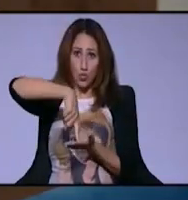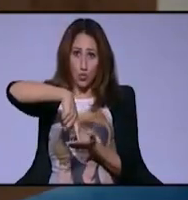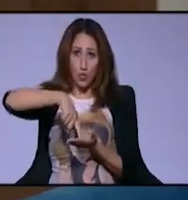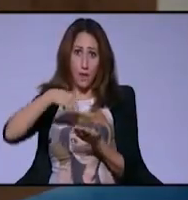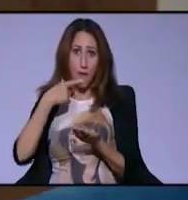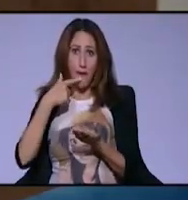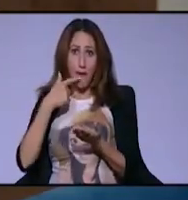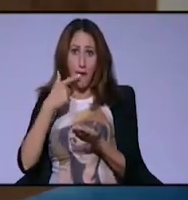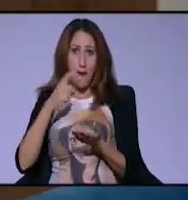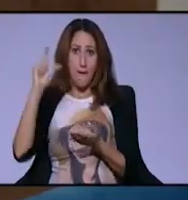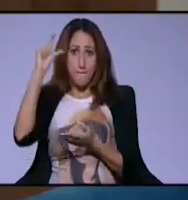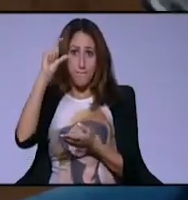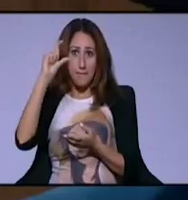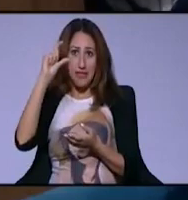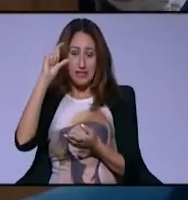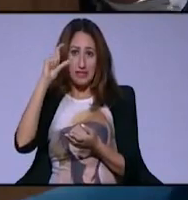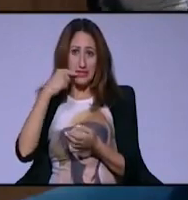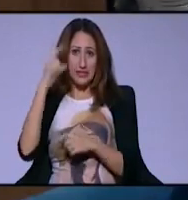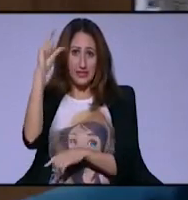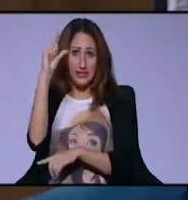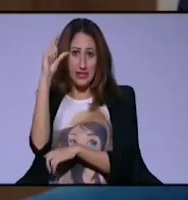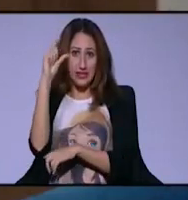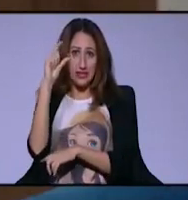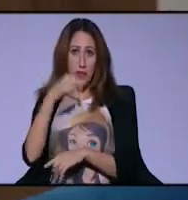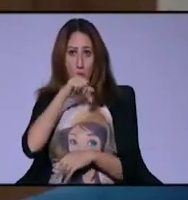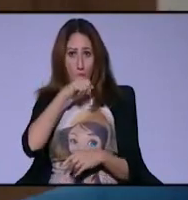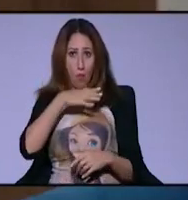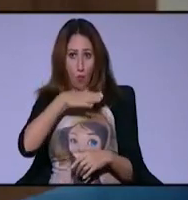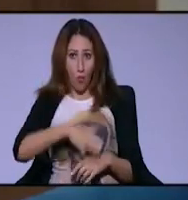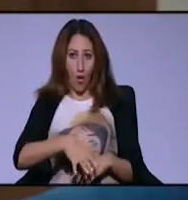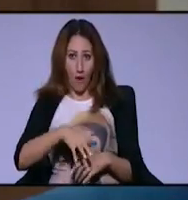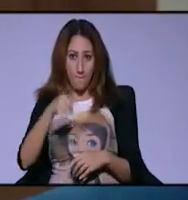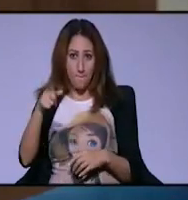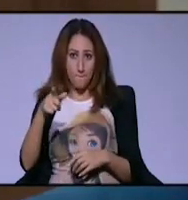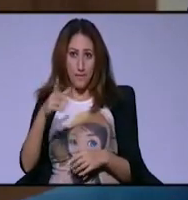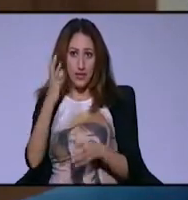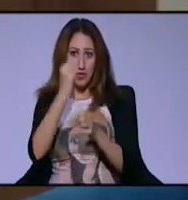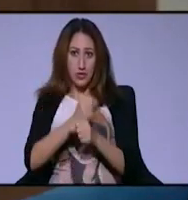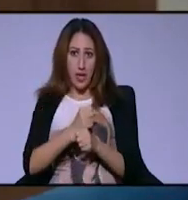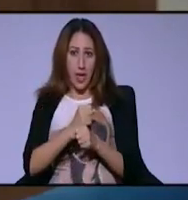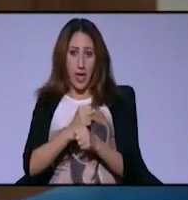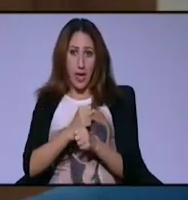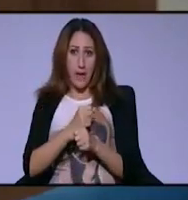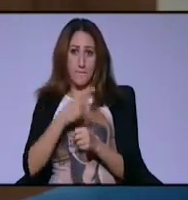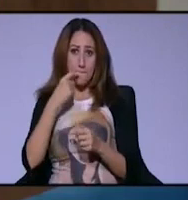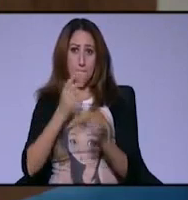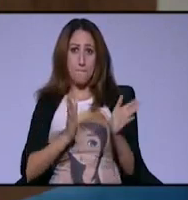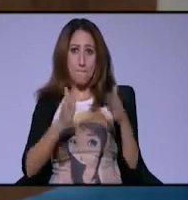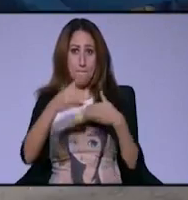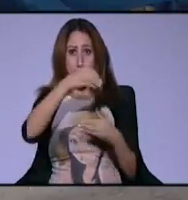مسجد النبوي الشريف. بنشوف سيدنا النبي صلى الله عليه وسلم لما جاء من مكة إلى المدينة إزاي وصل